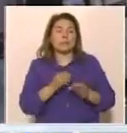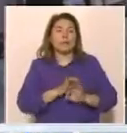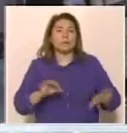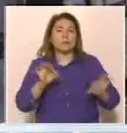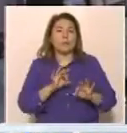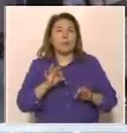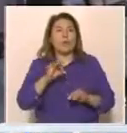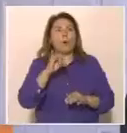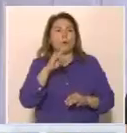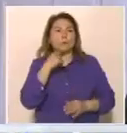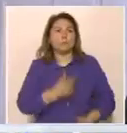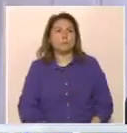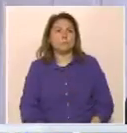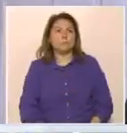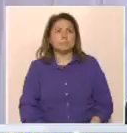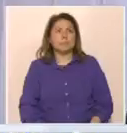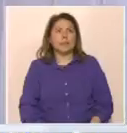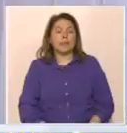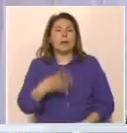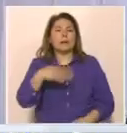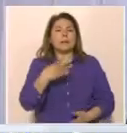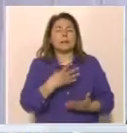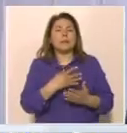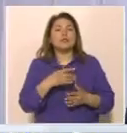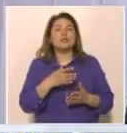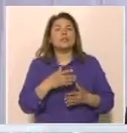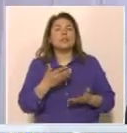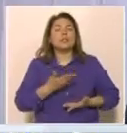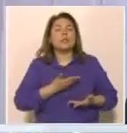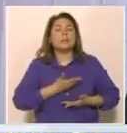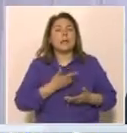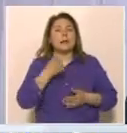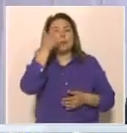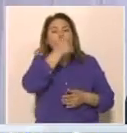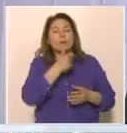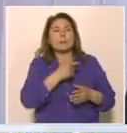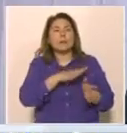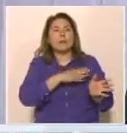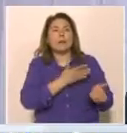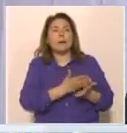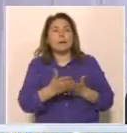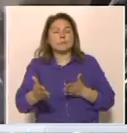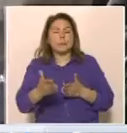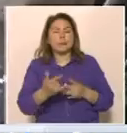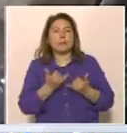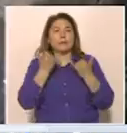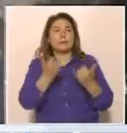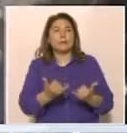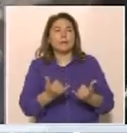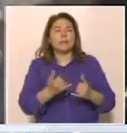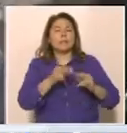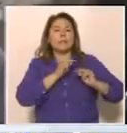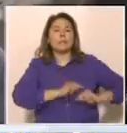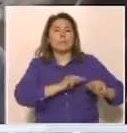арнаулар оқылды. 40 жылдан астам уақытын осы Маңғыстау өңіріне қолысы арнады. Ердің